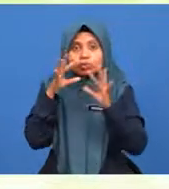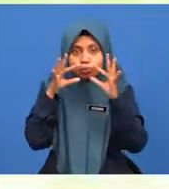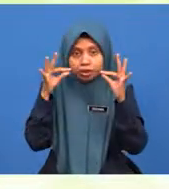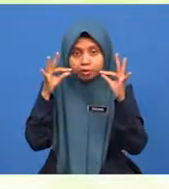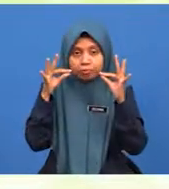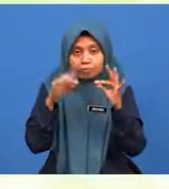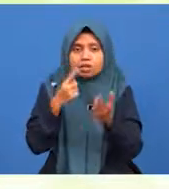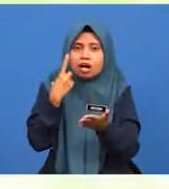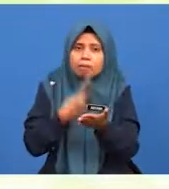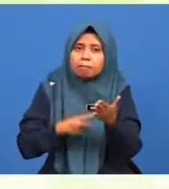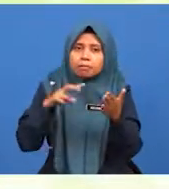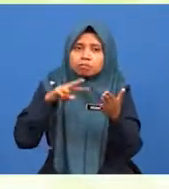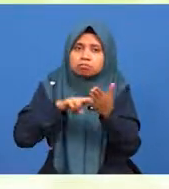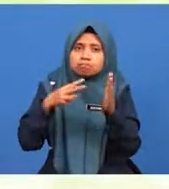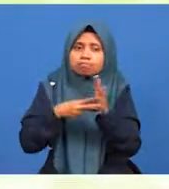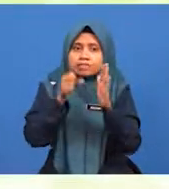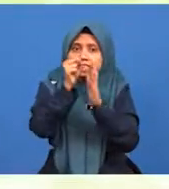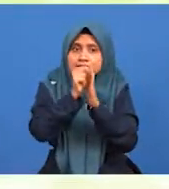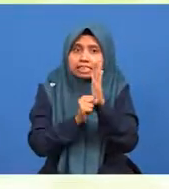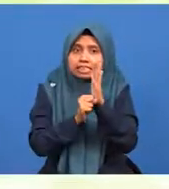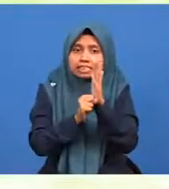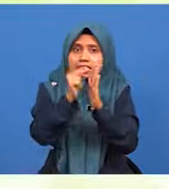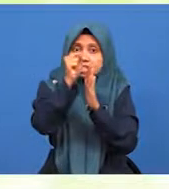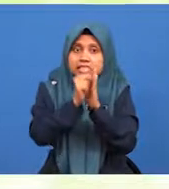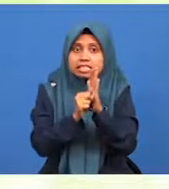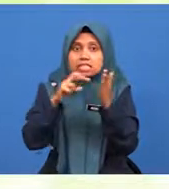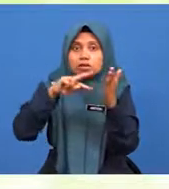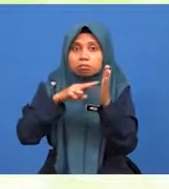Apakah maksud se? Se bermaksud satu.